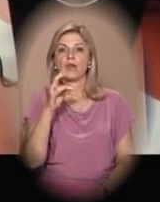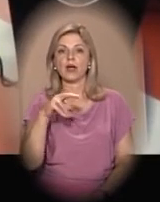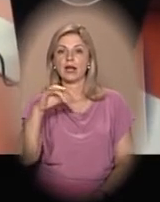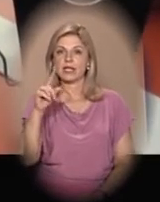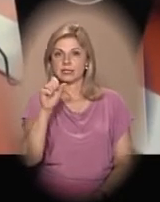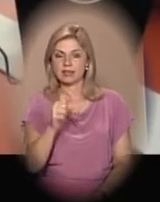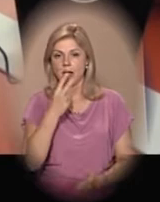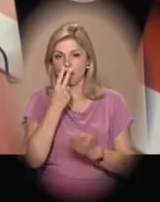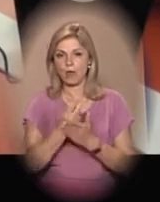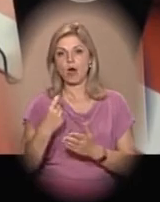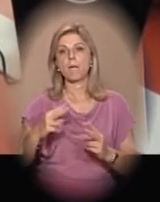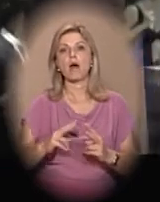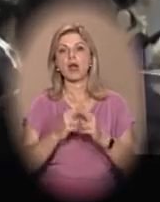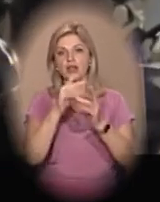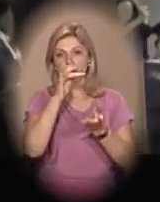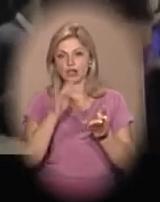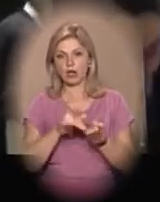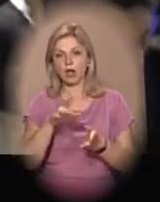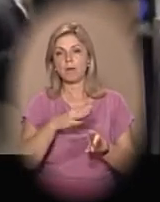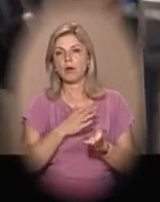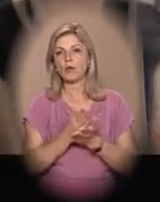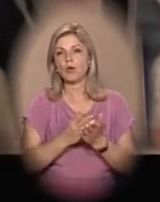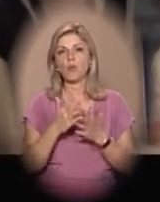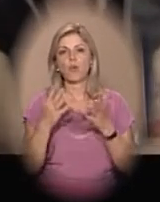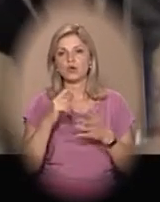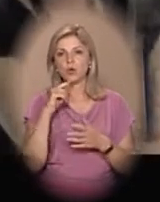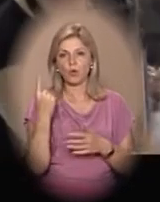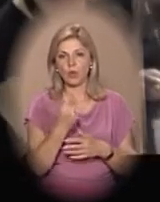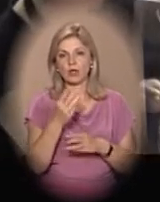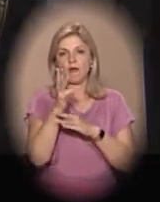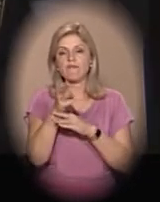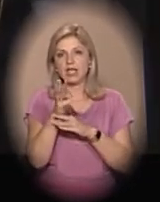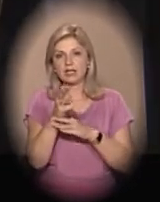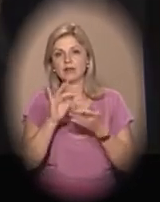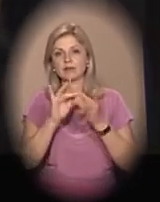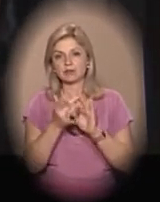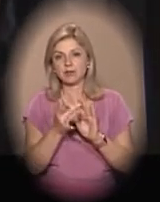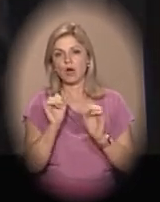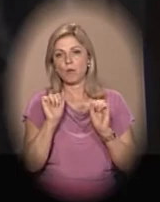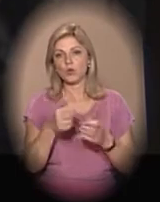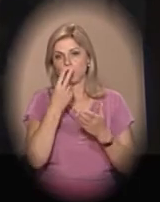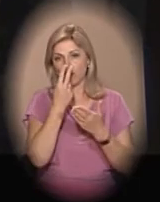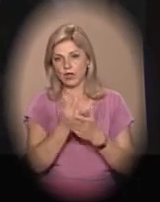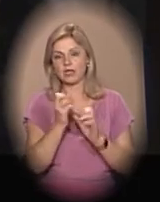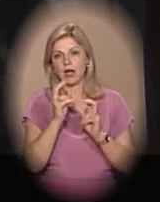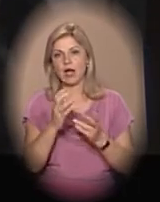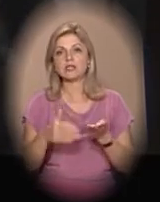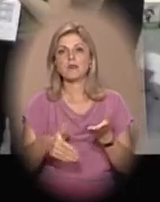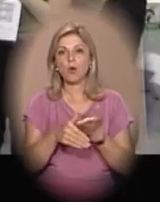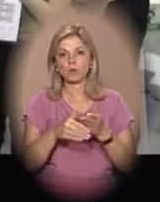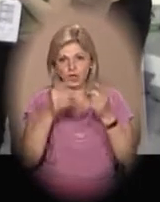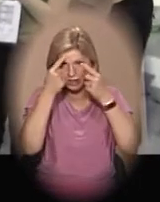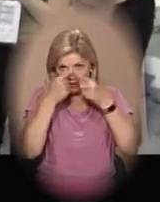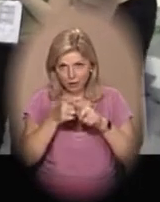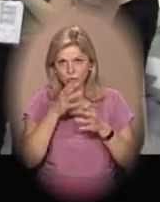Парижі. Робота над ним тривала більше року. На відео, опублікованому на офіційному веб-сайті проєкту, можна побачити, як за допомогою